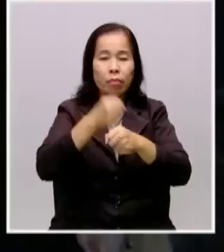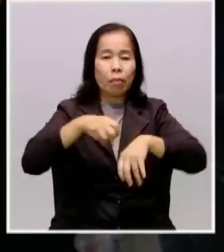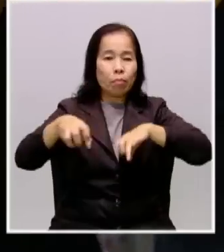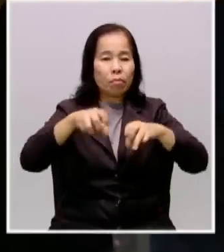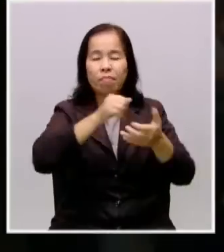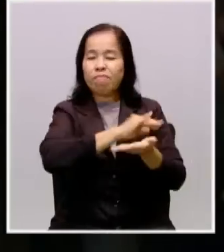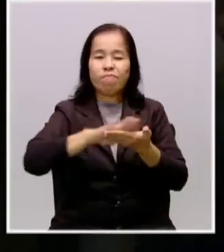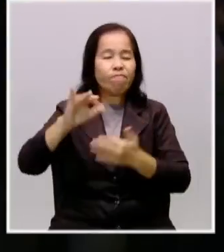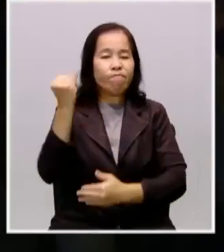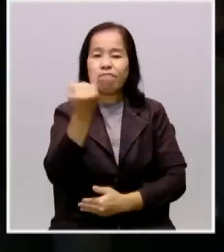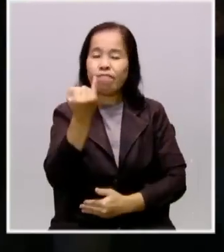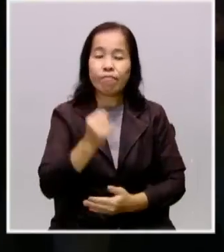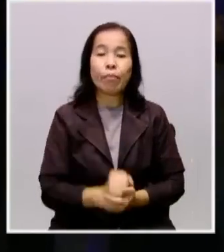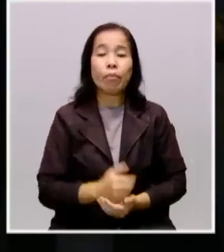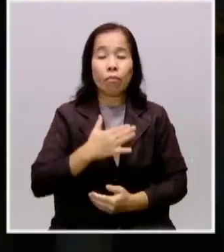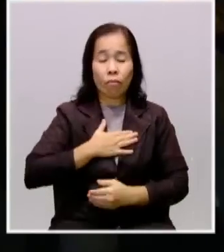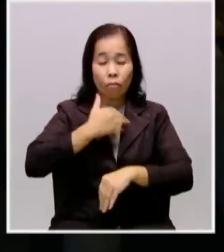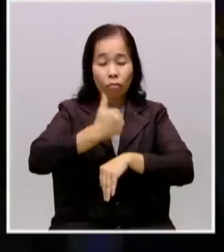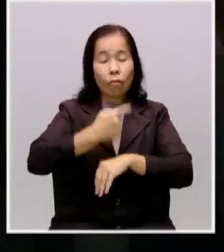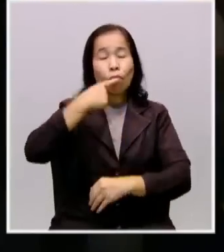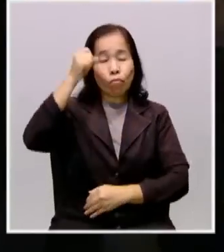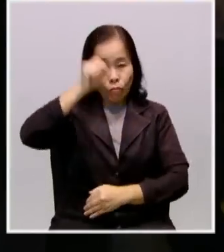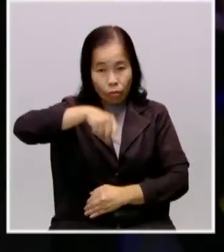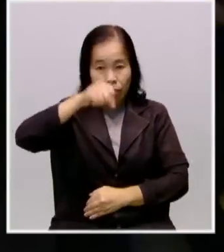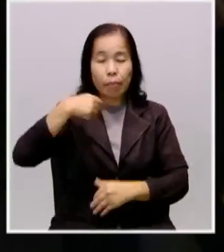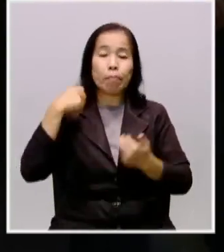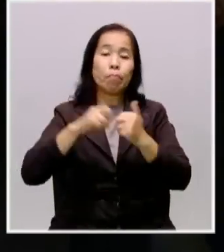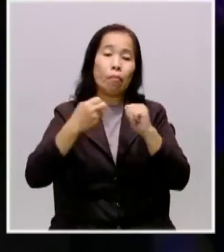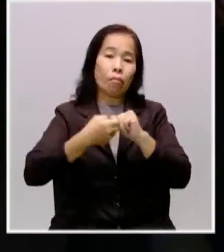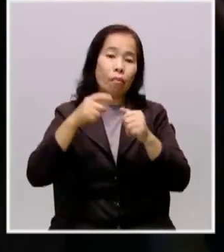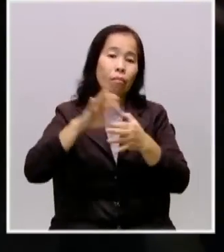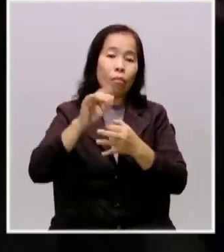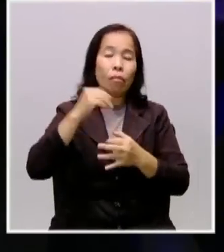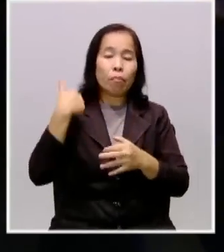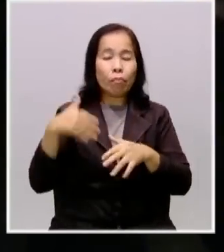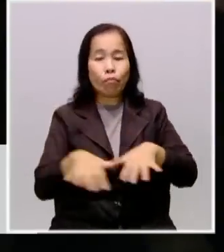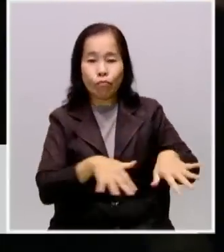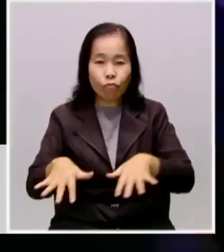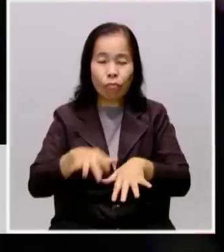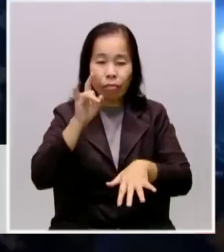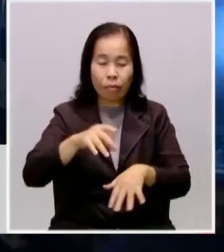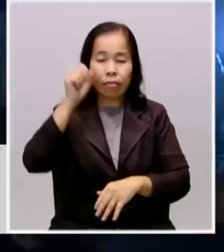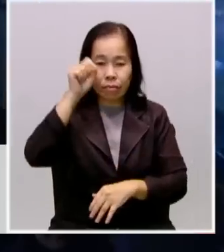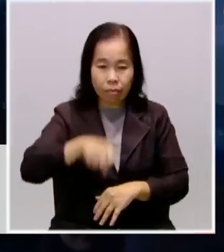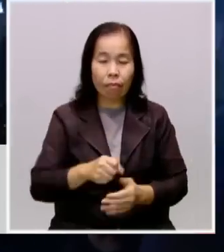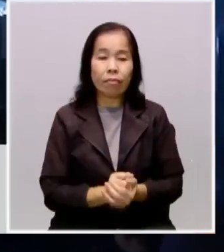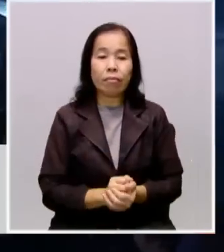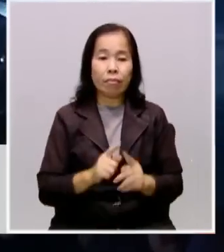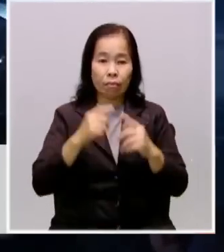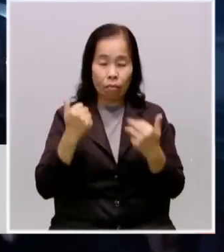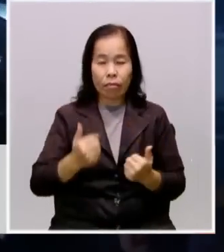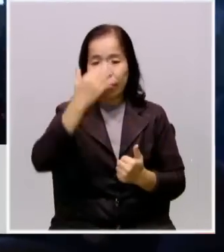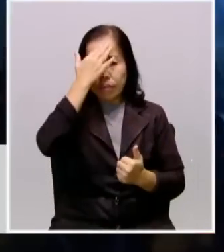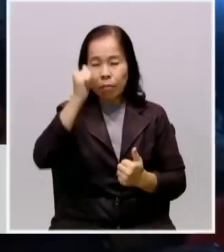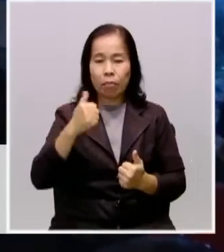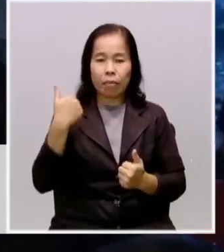พอค่ะผู้นำตุรกียอมรับว่ารัฐบาลมีปัญหาต่อการรับมือเหตุแผ่นดินไหวรุนแรงเบื้องต้นจริงขณะนี้สถานการณ์อยู่ภ